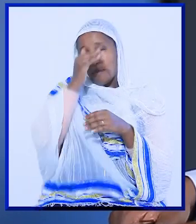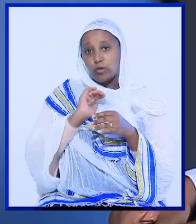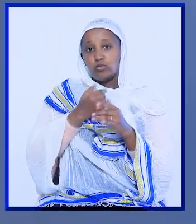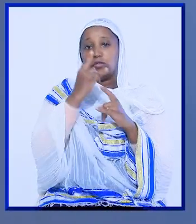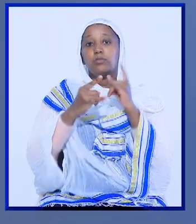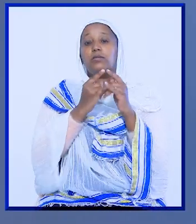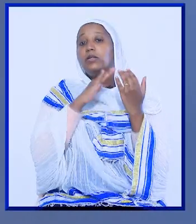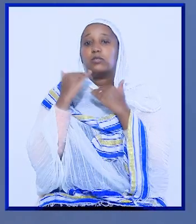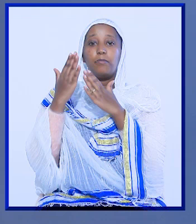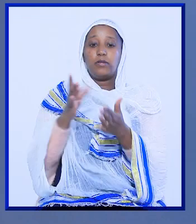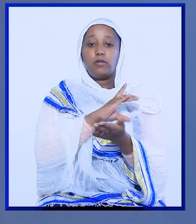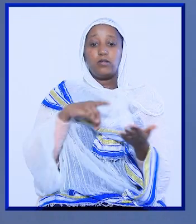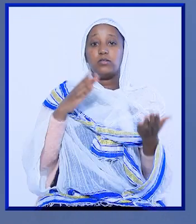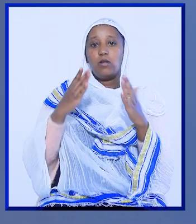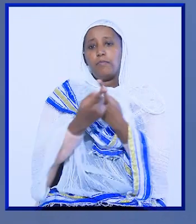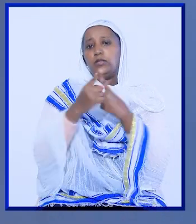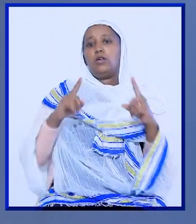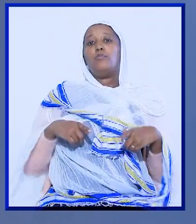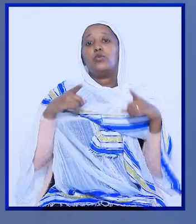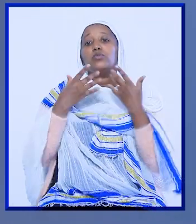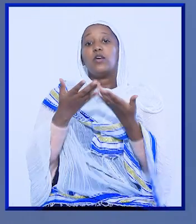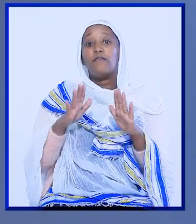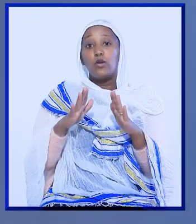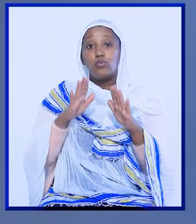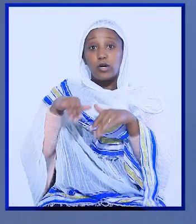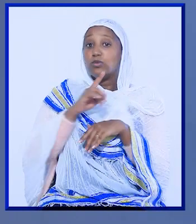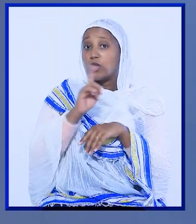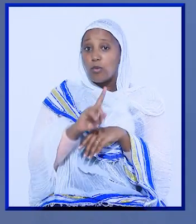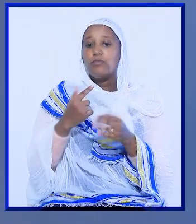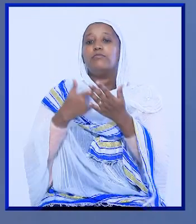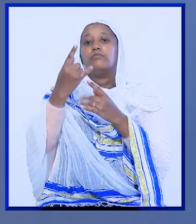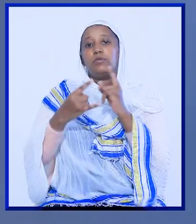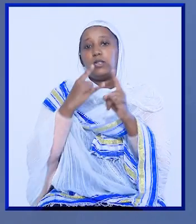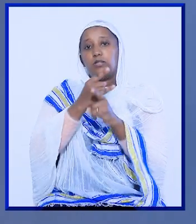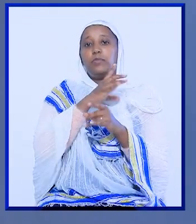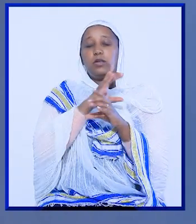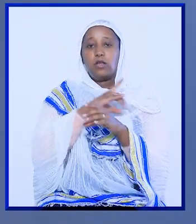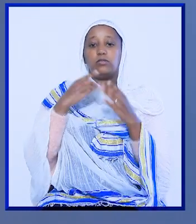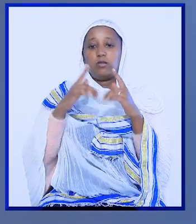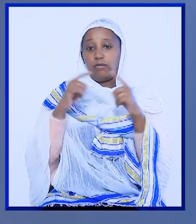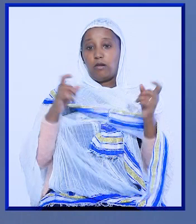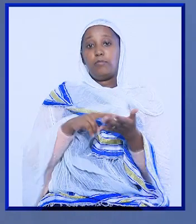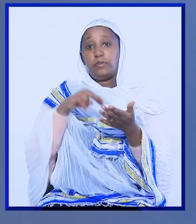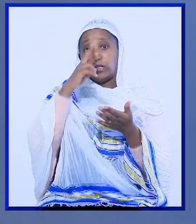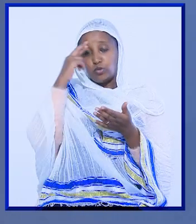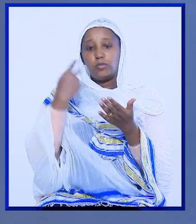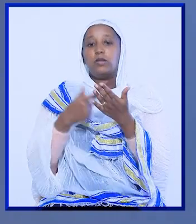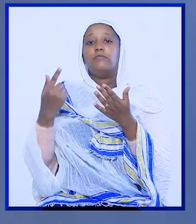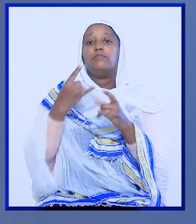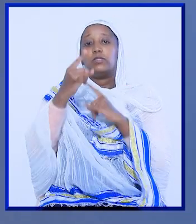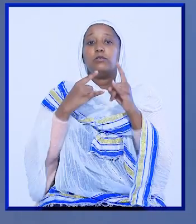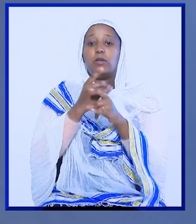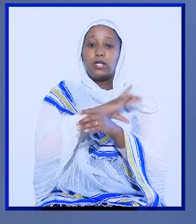ዘመን ነው። አባቶቻችን በዘመነ ሰማዕታት በክርስትናቸው በነፃነት መኖር ሳይፈልጉ ቀርተው ሳይሆን በዚያ ዘመን የክርስትና